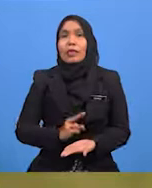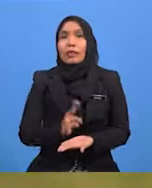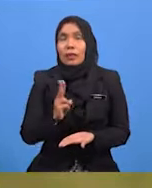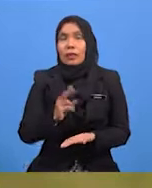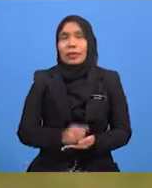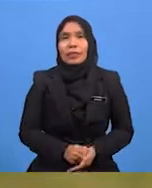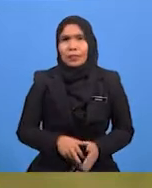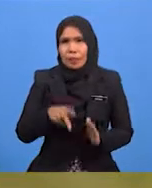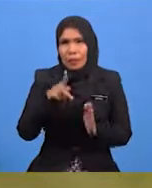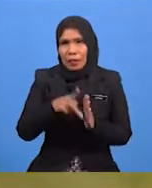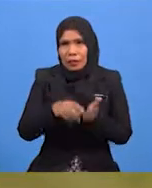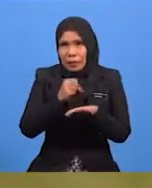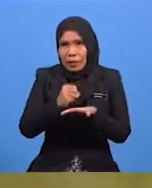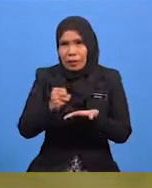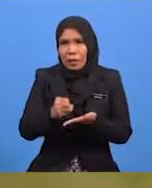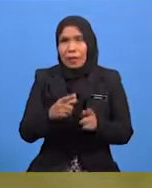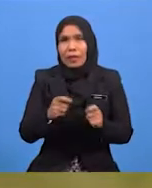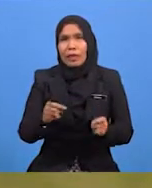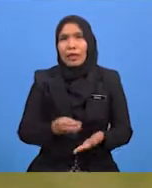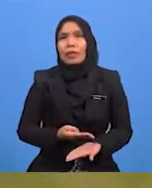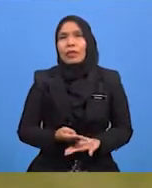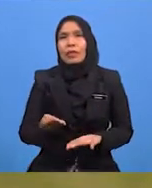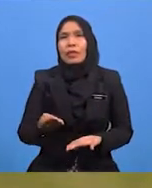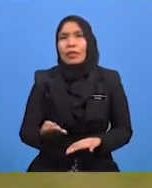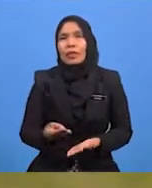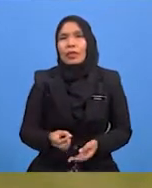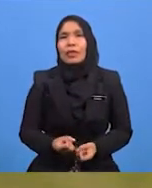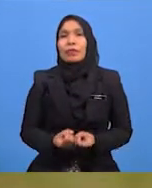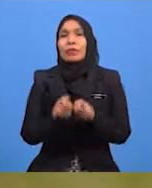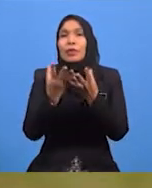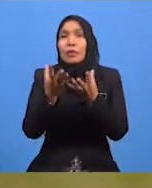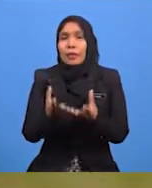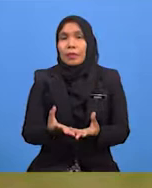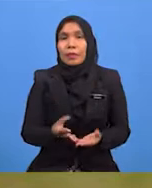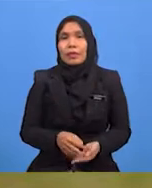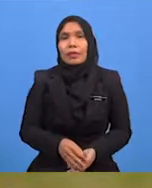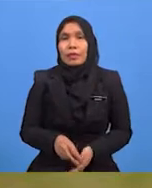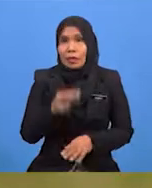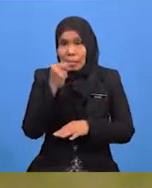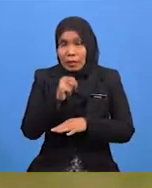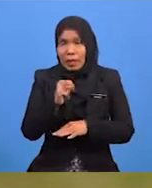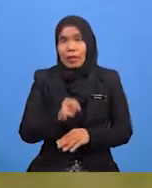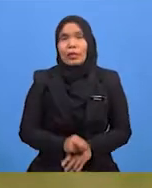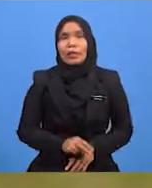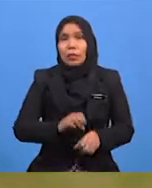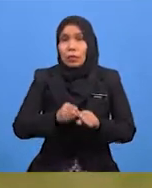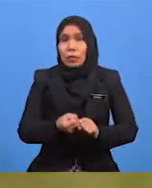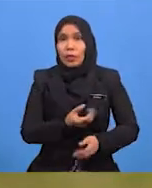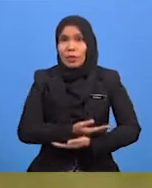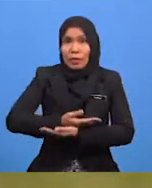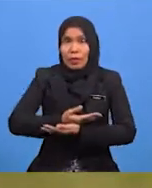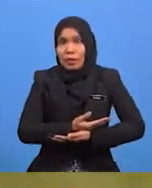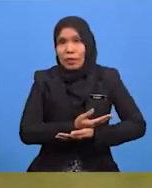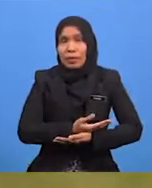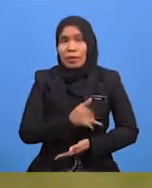pelbagai pesanan dan juga nasihat kepada anak gadisnya agar dapat menjalani